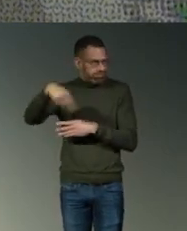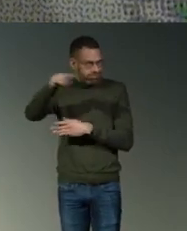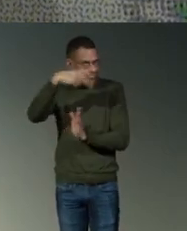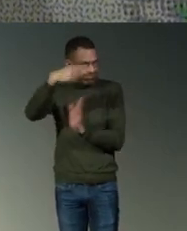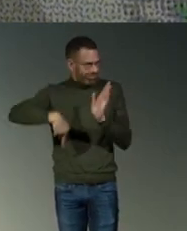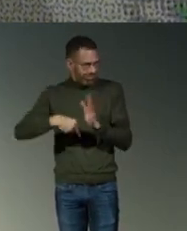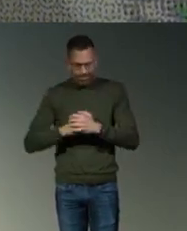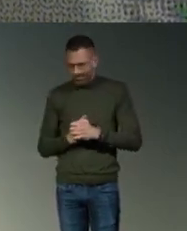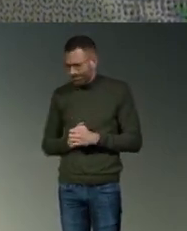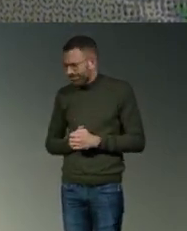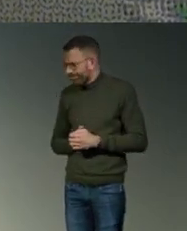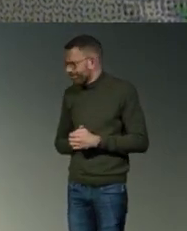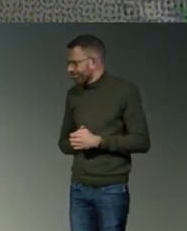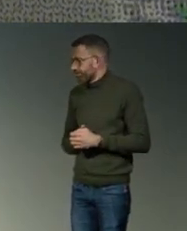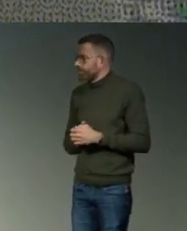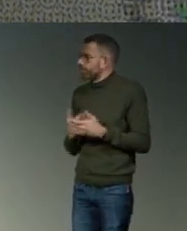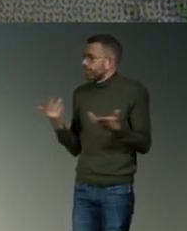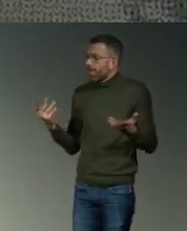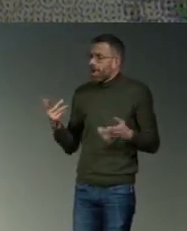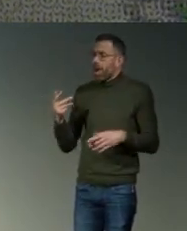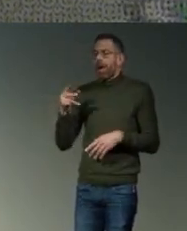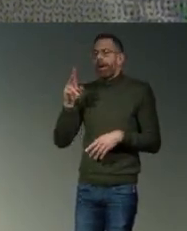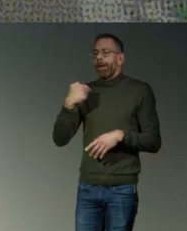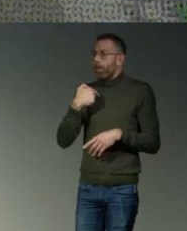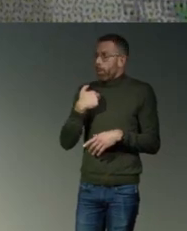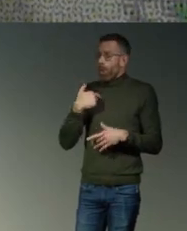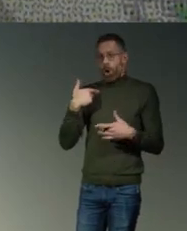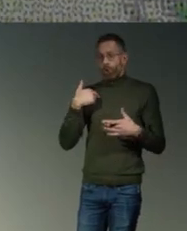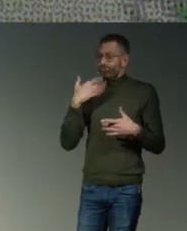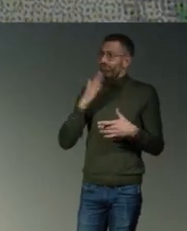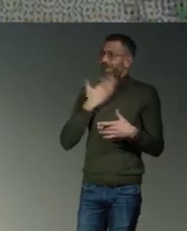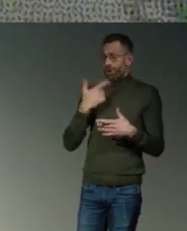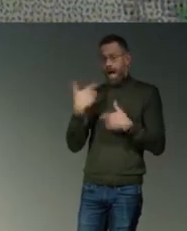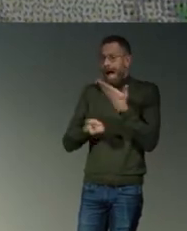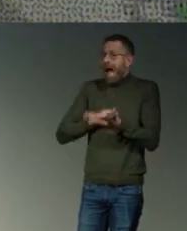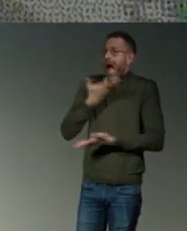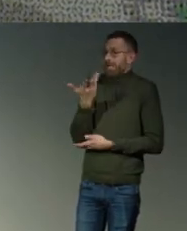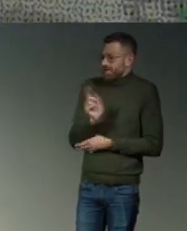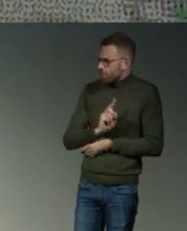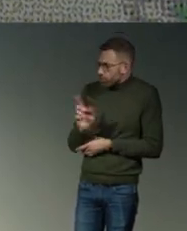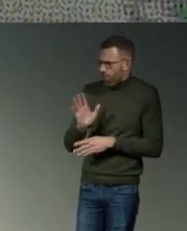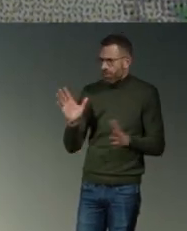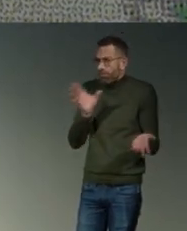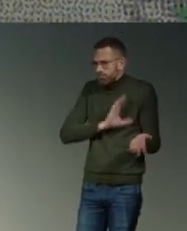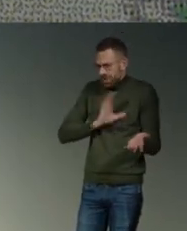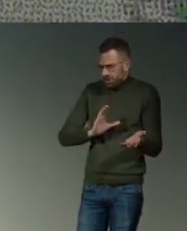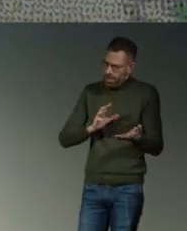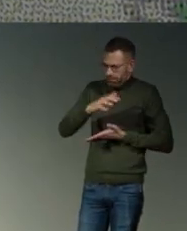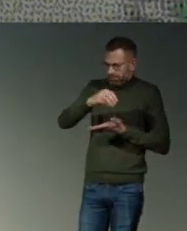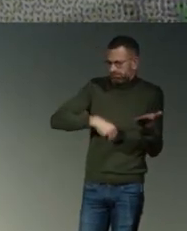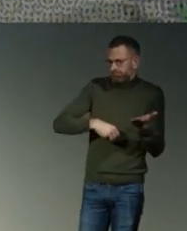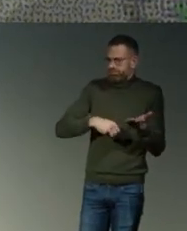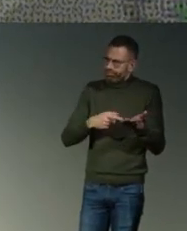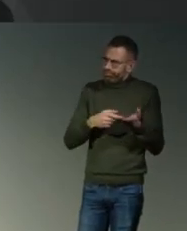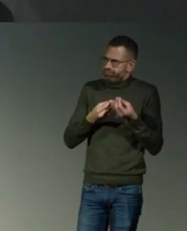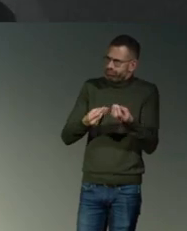lecteurs. Écoutez, moi, j'ai aucune prétention artistique. On essaie juste d'avoir un peu d'efficacité comme on peut. Et c'est très, très compliqué.